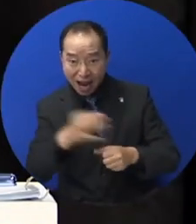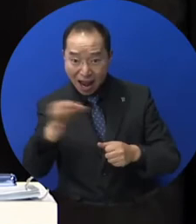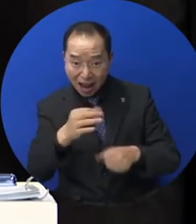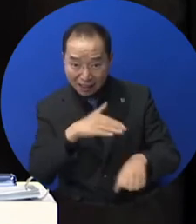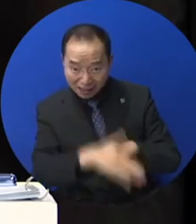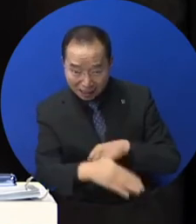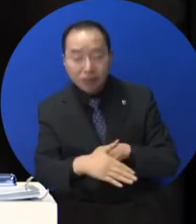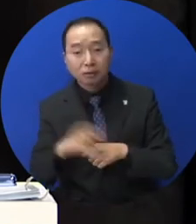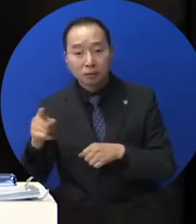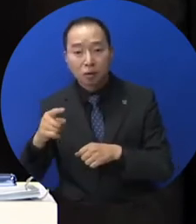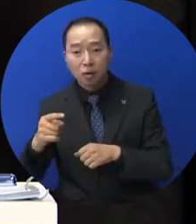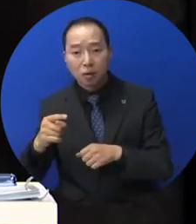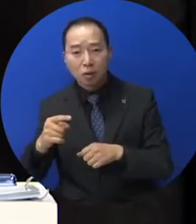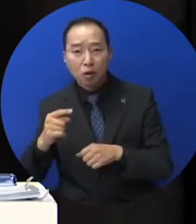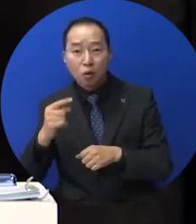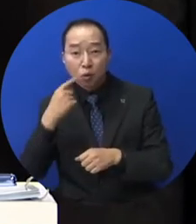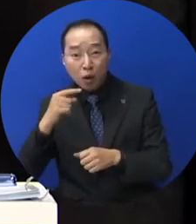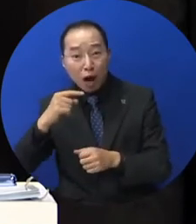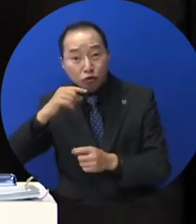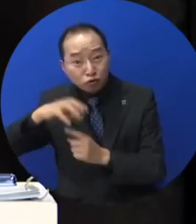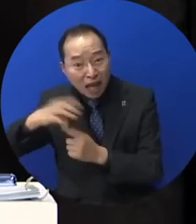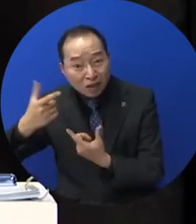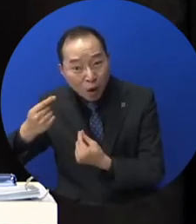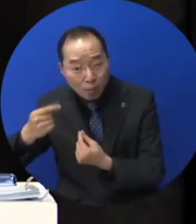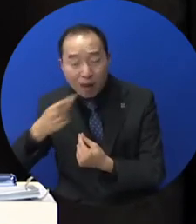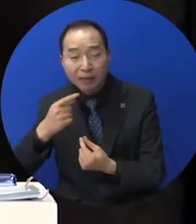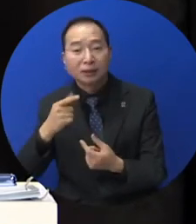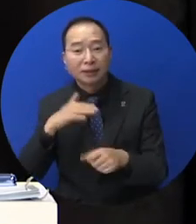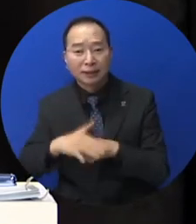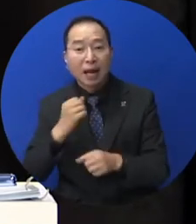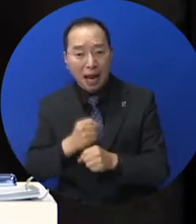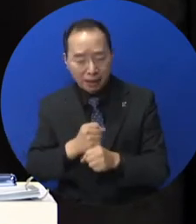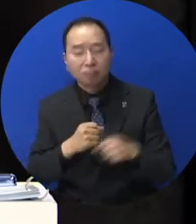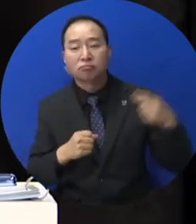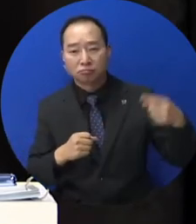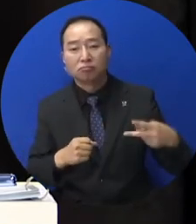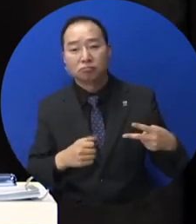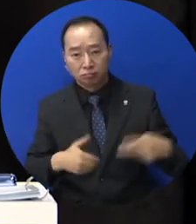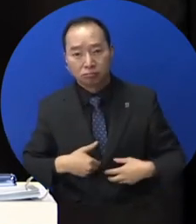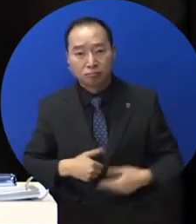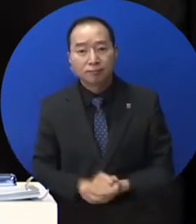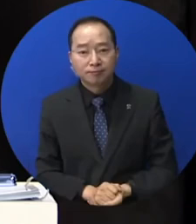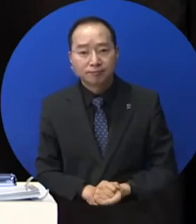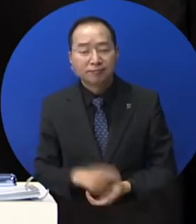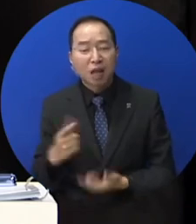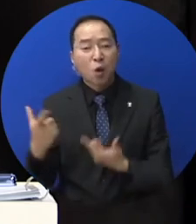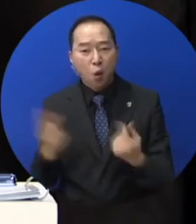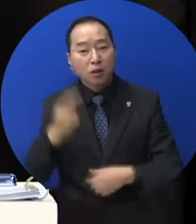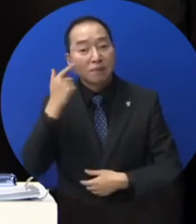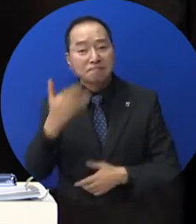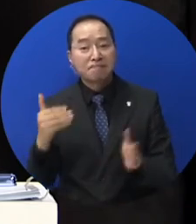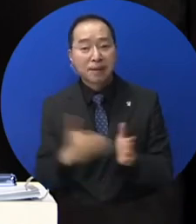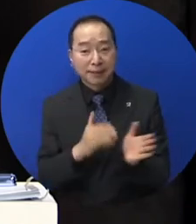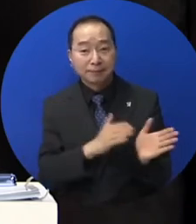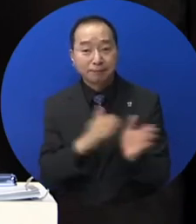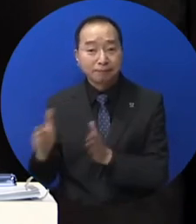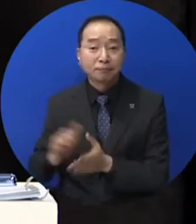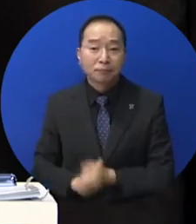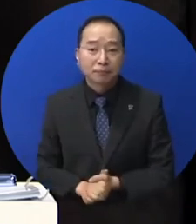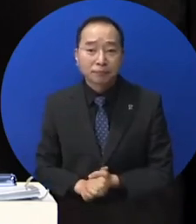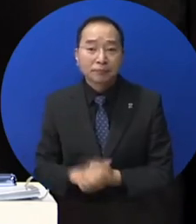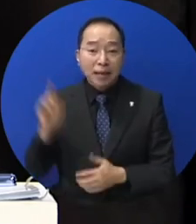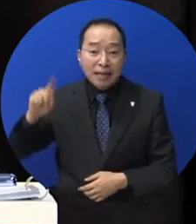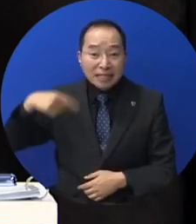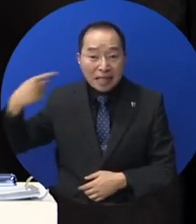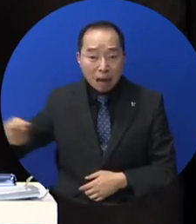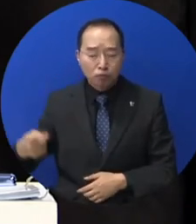말씀을 해주셨는데요. 이렇게 또 후보자들께 저희가 공통 질문을 좀 들어봤습니다. 이번 순서는 이제 국민이